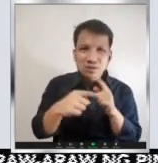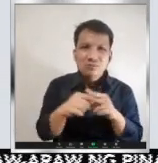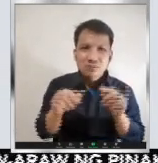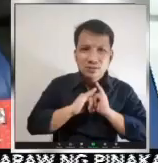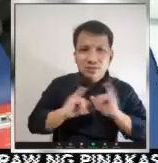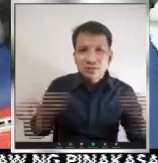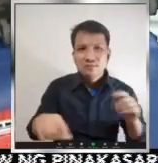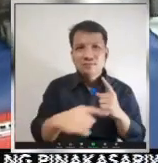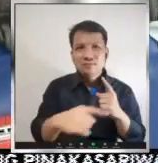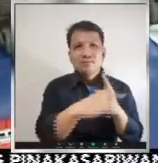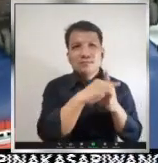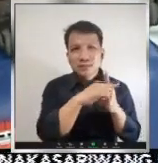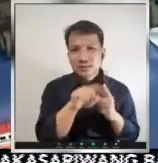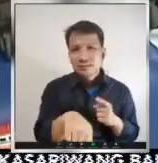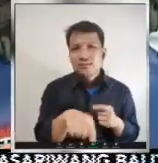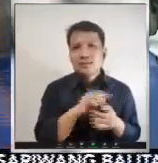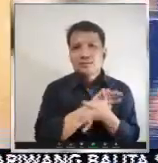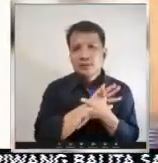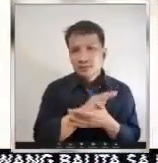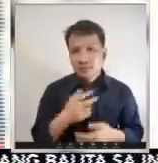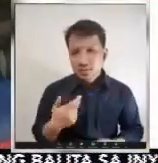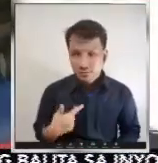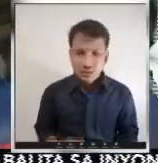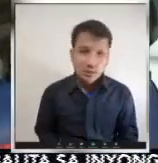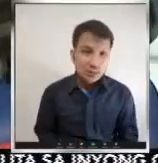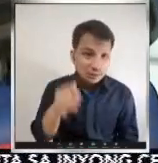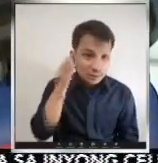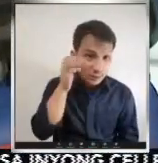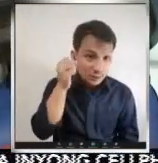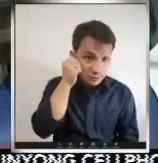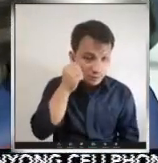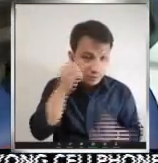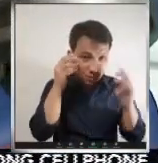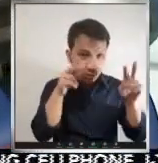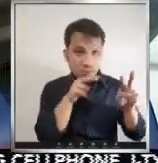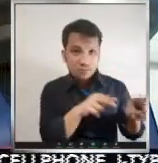virus. Katrina Son, nakatutok, 24 oras.